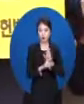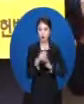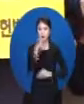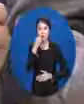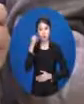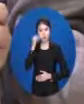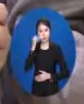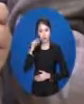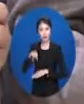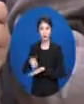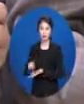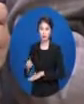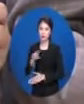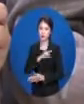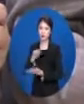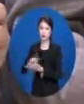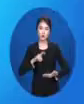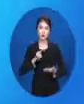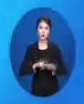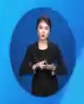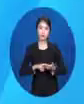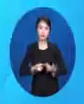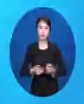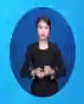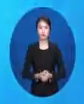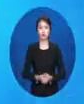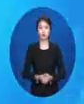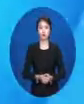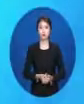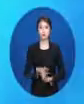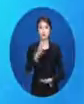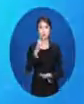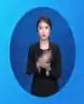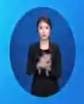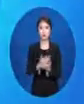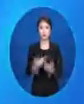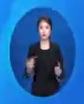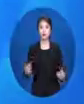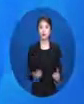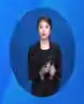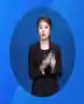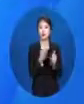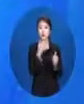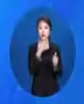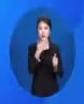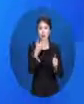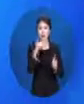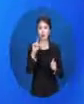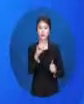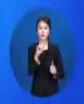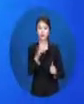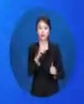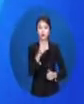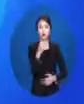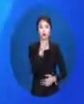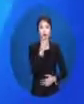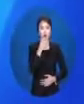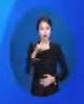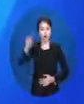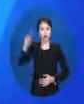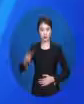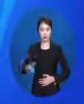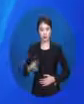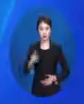등을 조직적으로 벌여나갈 계획입니다. 천안시 발전의 기폭제가 될 것으로 기대하고 있는 서울 세종간